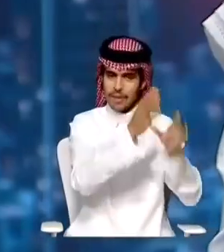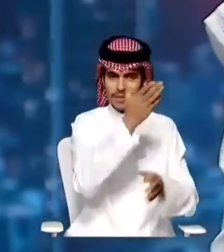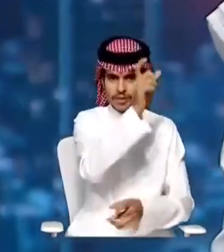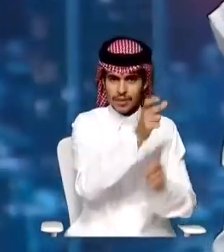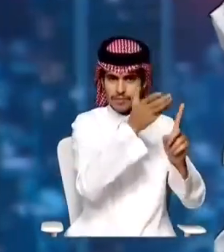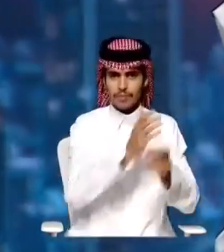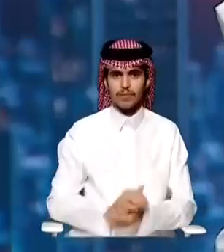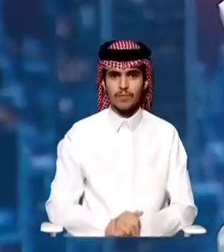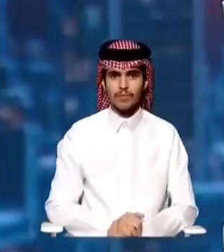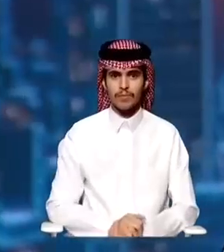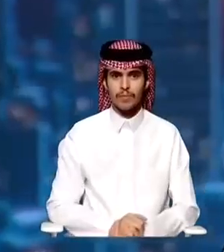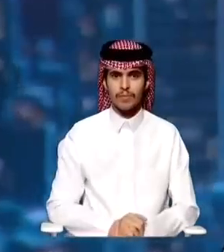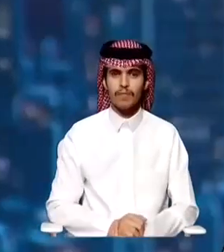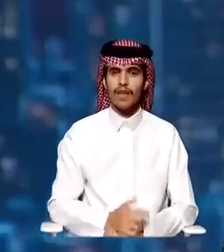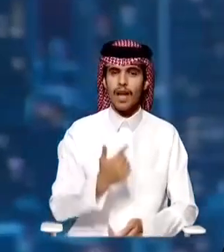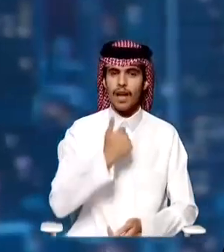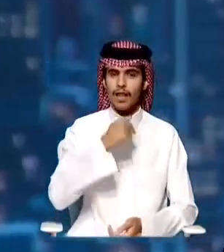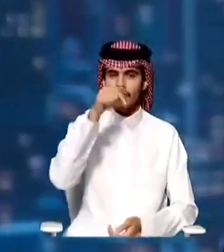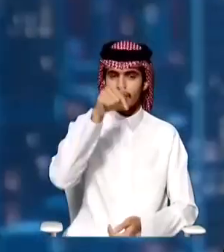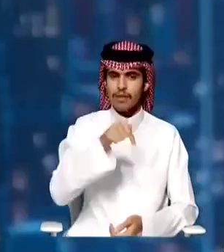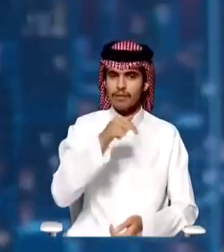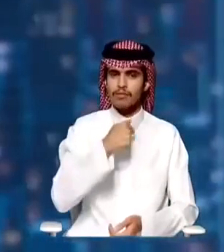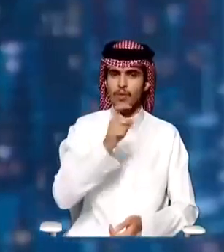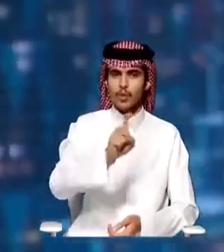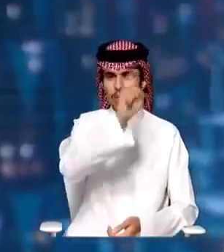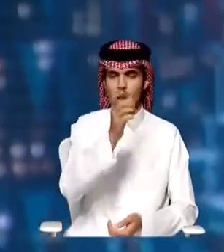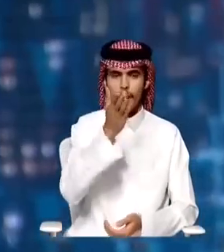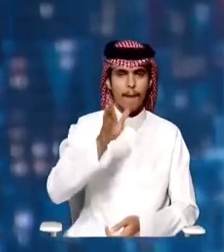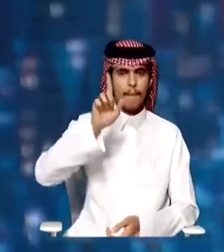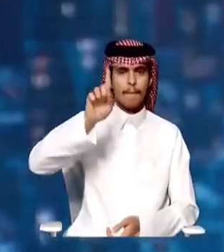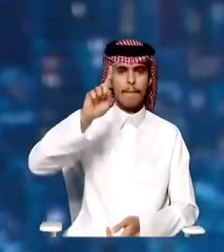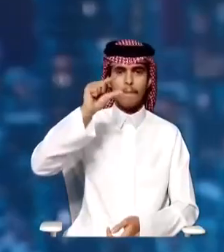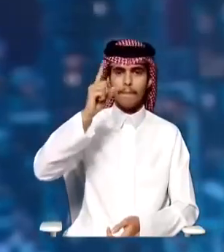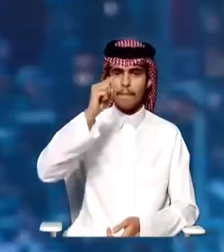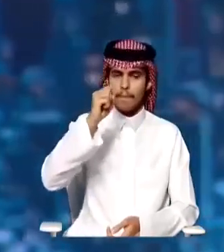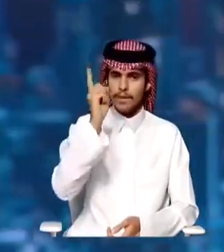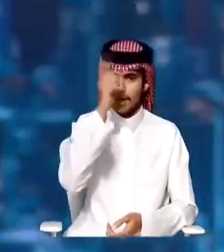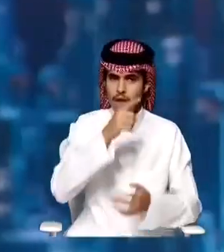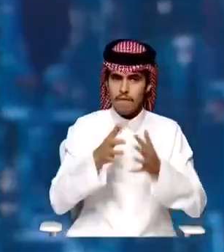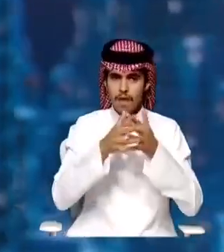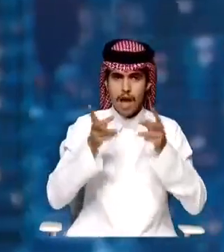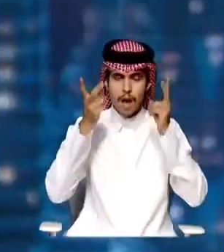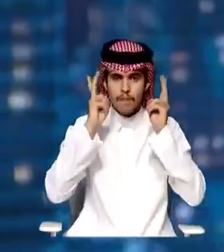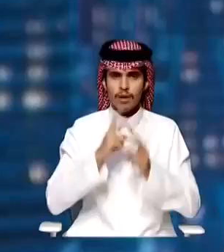طيب ودي ارجع مع بدر من امريكا انت مستشار ومرشد للعديد من